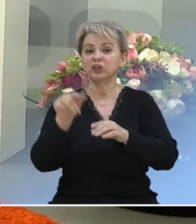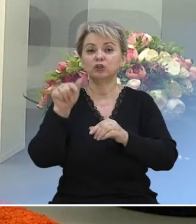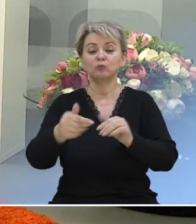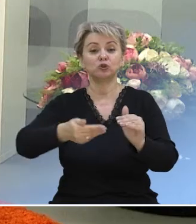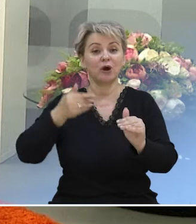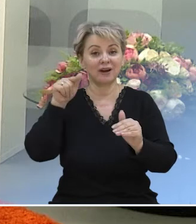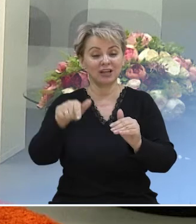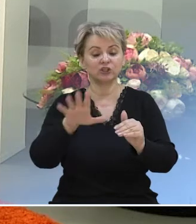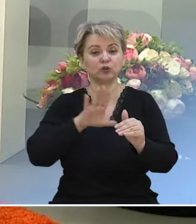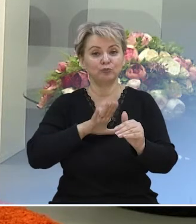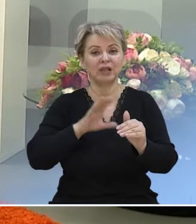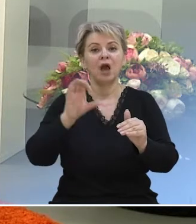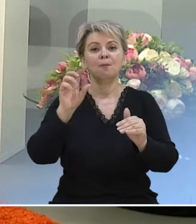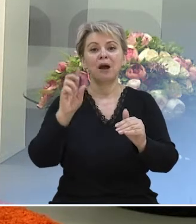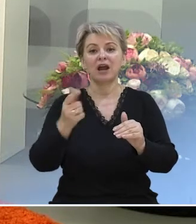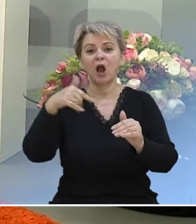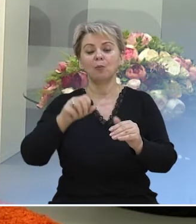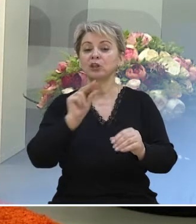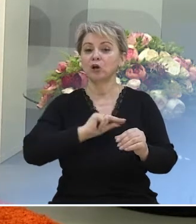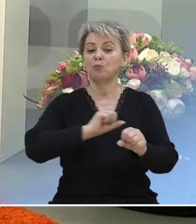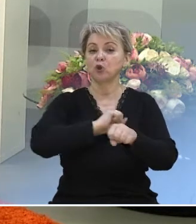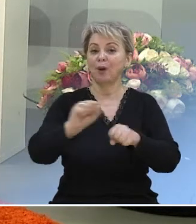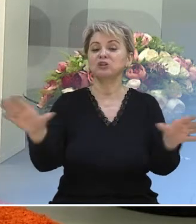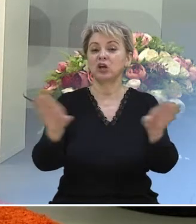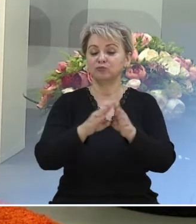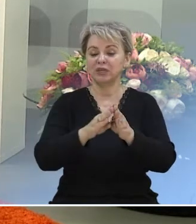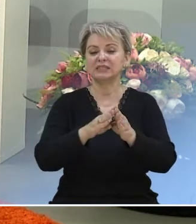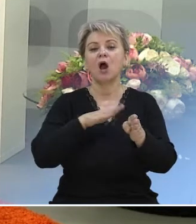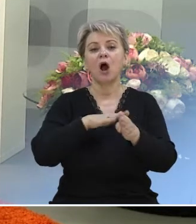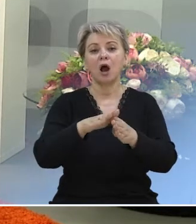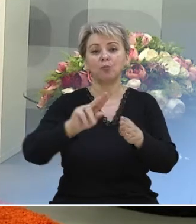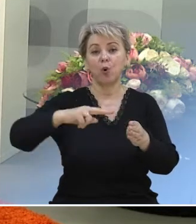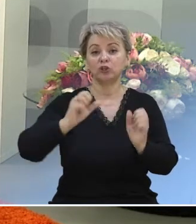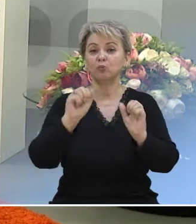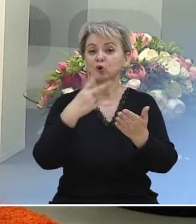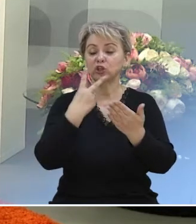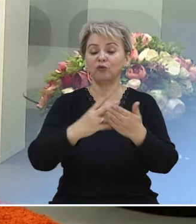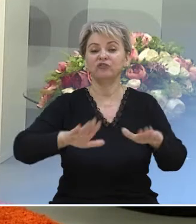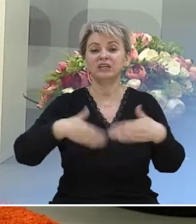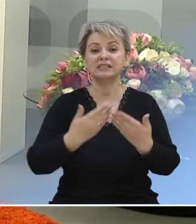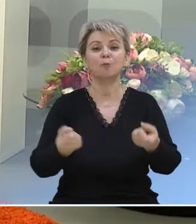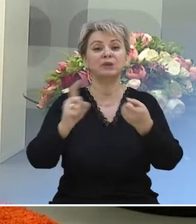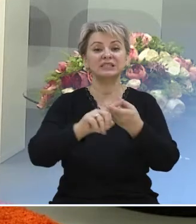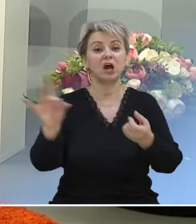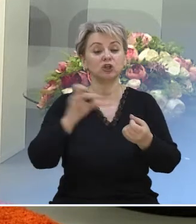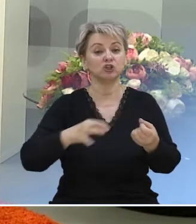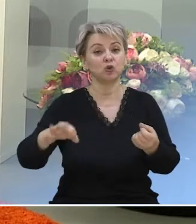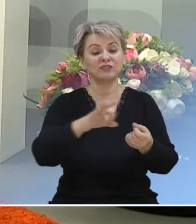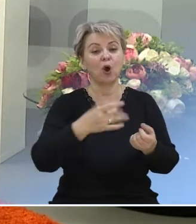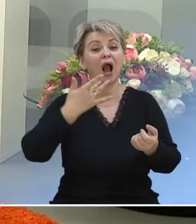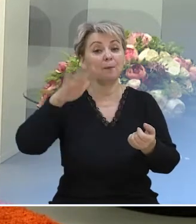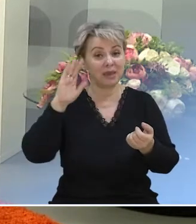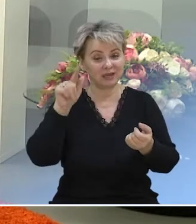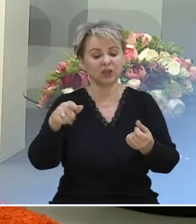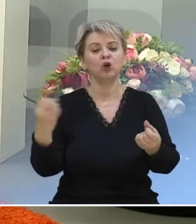аналогичен тому, с которым ранее заявлялся Барак Обама. Работать, побеждать вместе. А на полной версии фото можно еще увидеть предложение присоединить Ростовскую